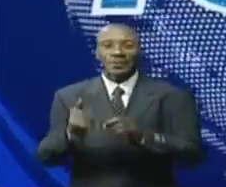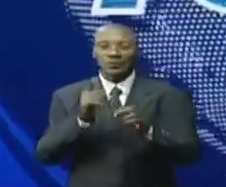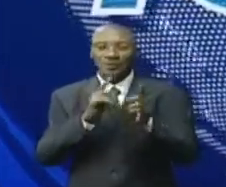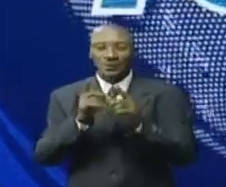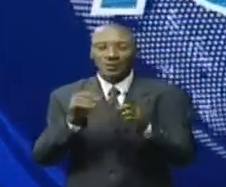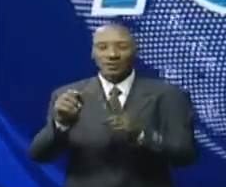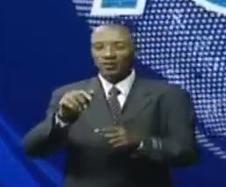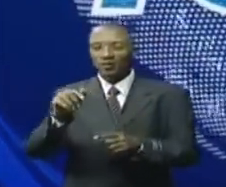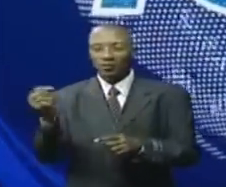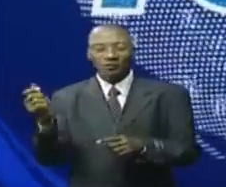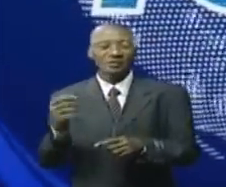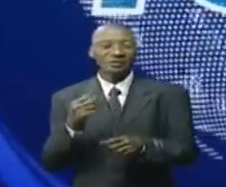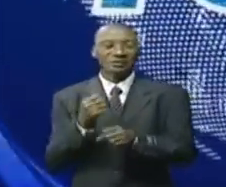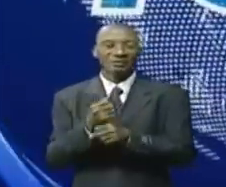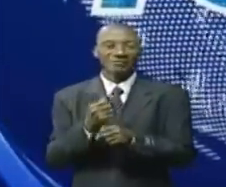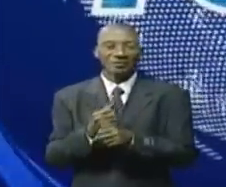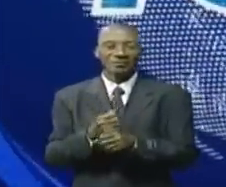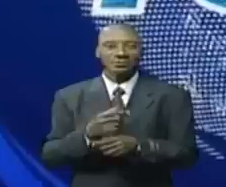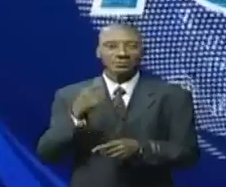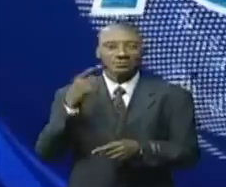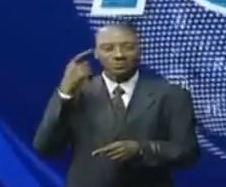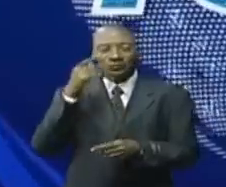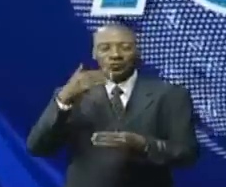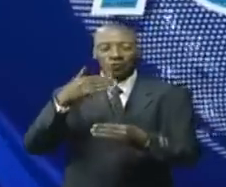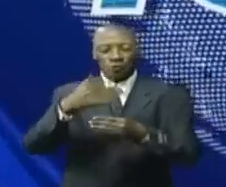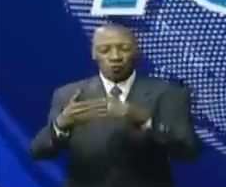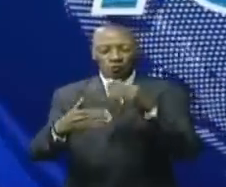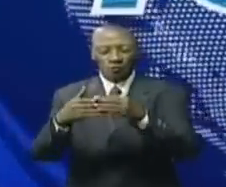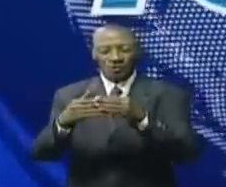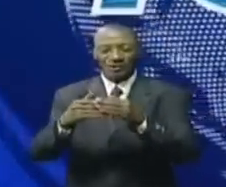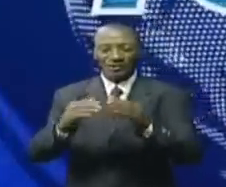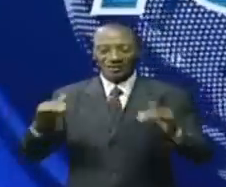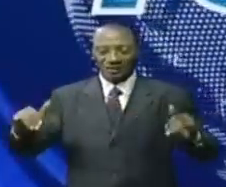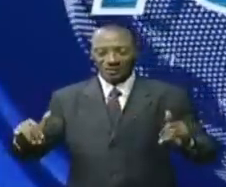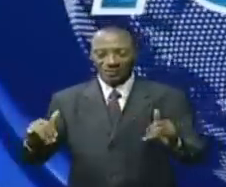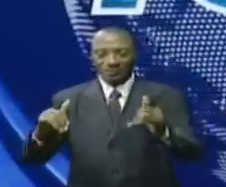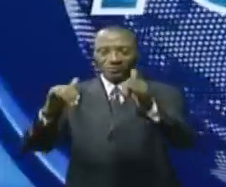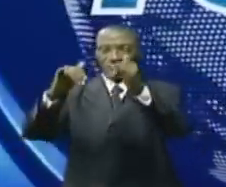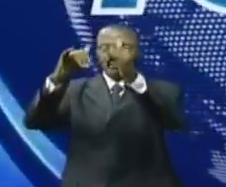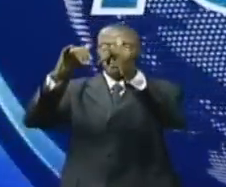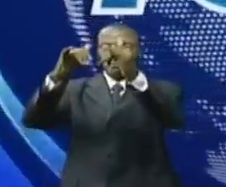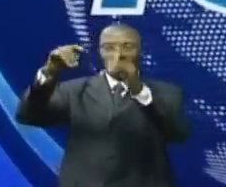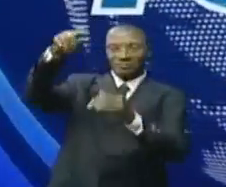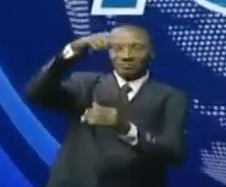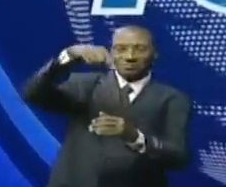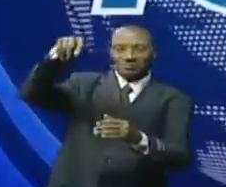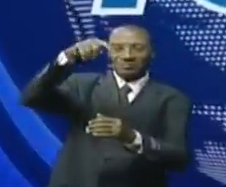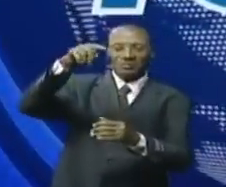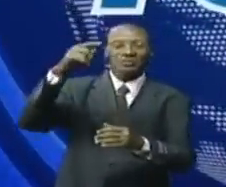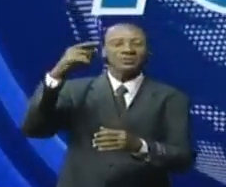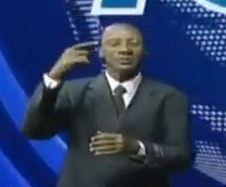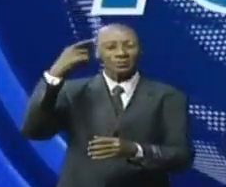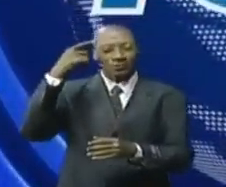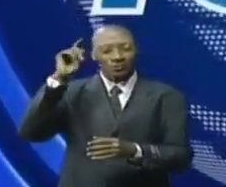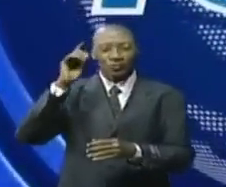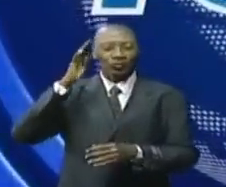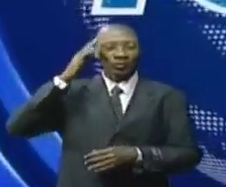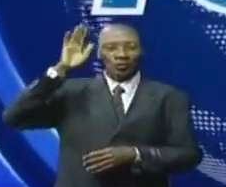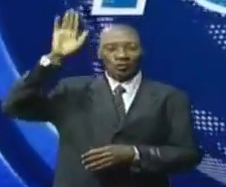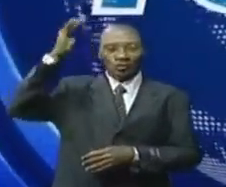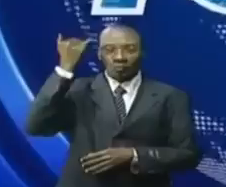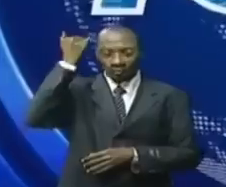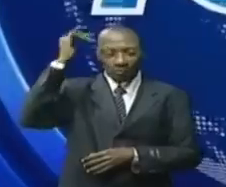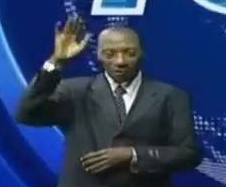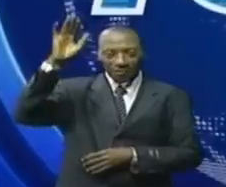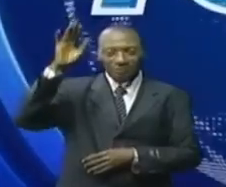Kinshasa, les travaux de construction du mausolée devant accueillir cette partie du corps du héros national situé à l'échangeur de Limité